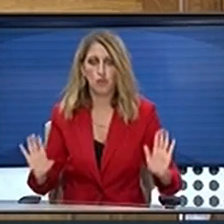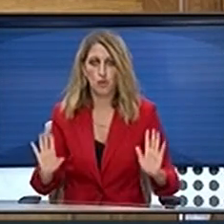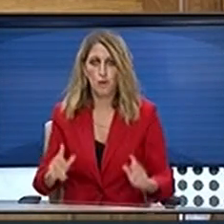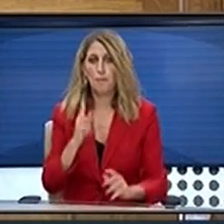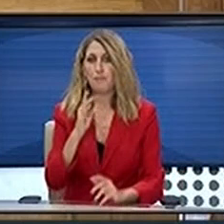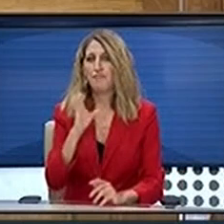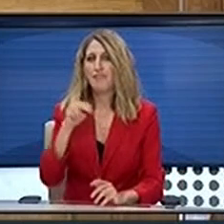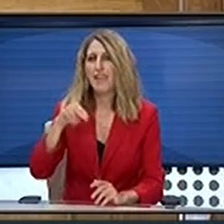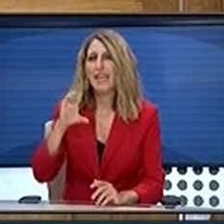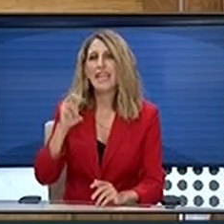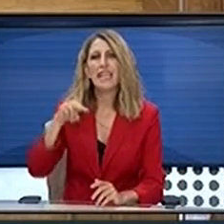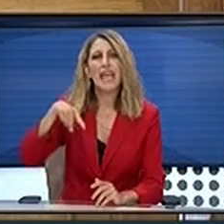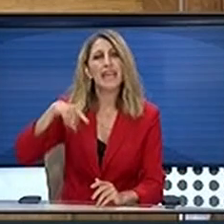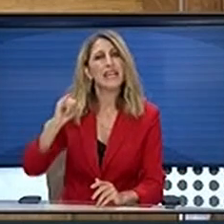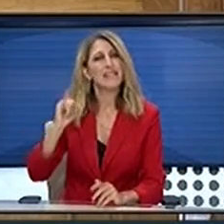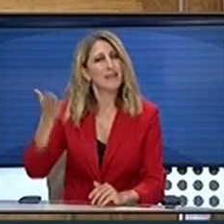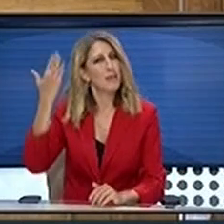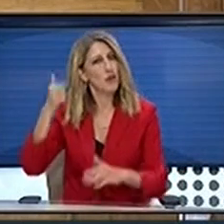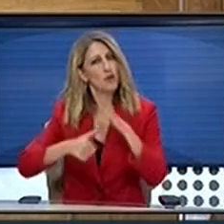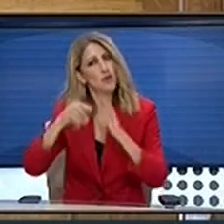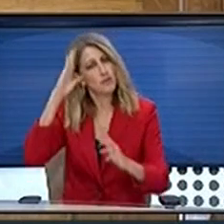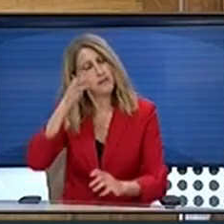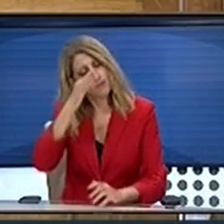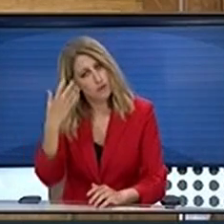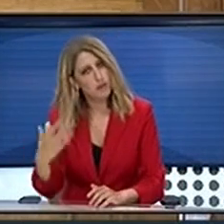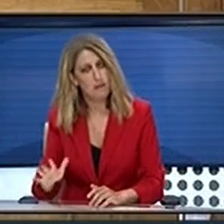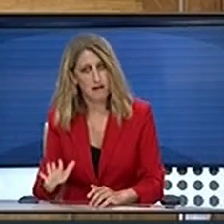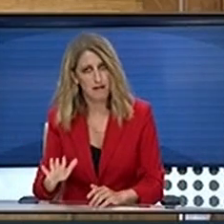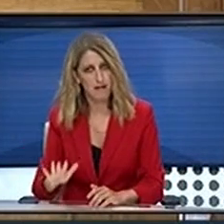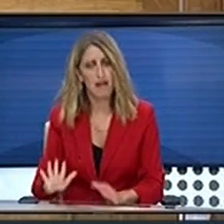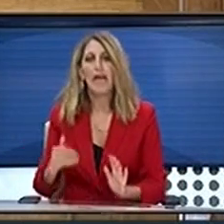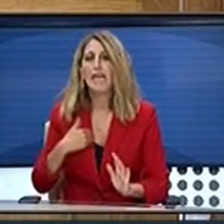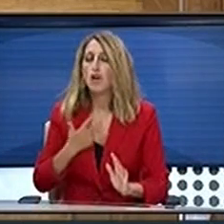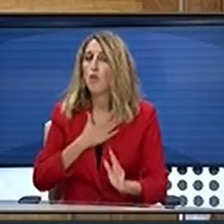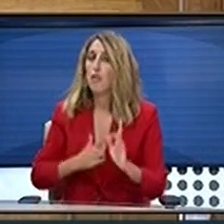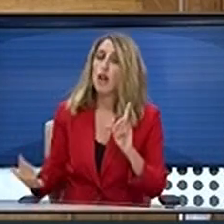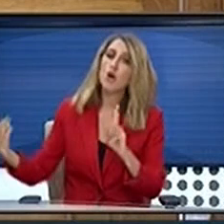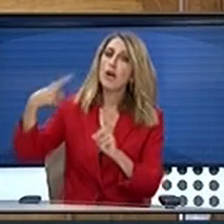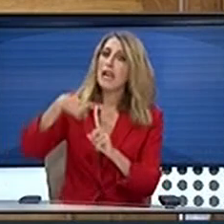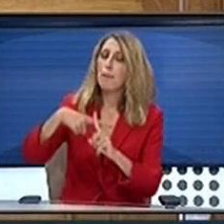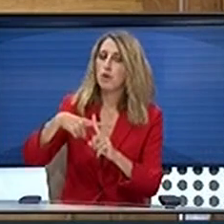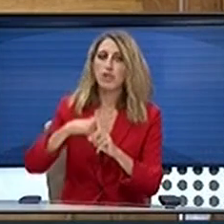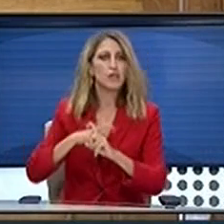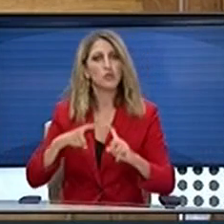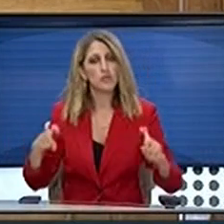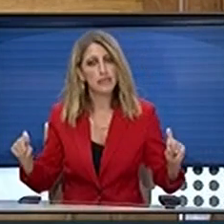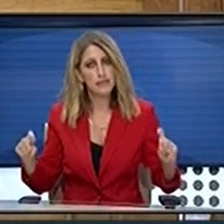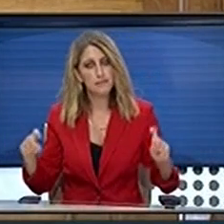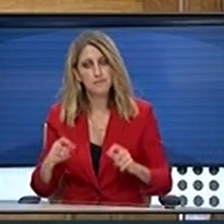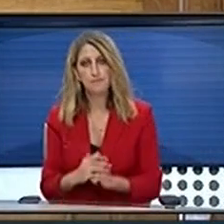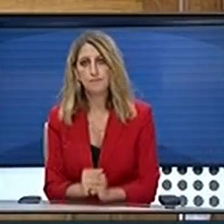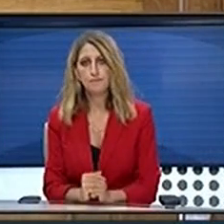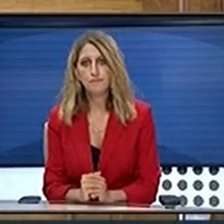Κένεντι και με κάτι που πιστεύω βαθιά. Πως είναι πολύ καλύτερο